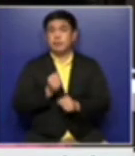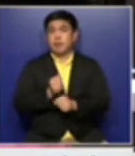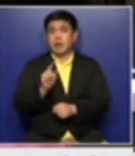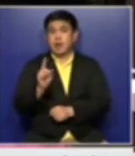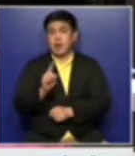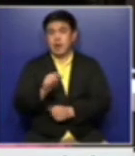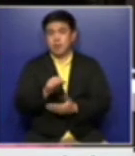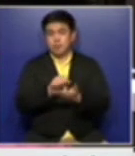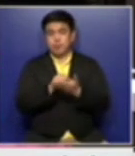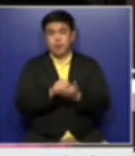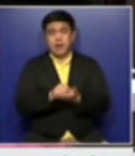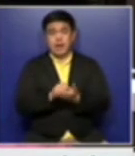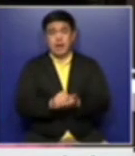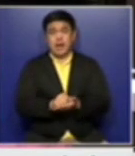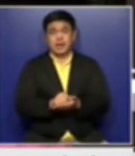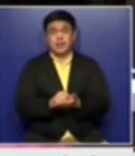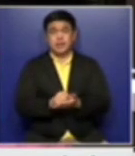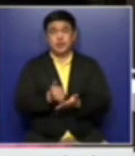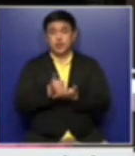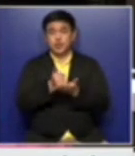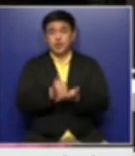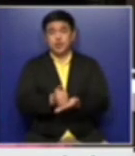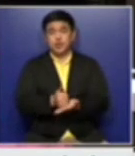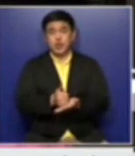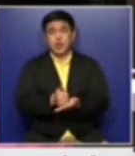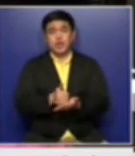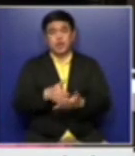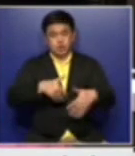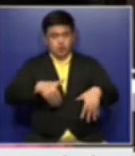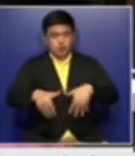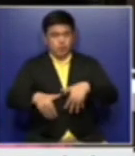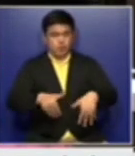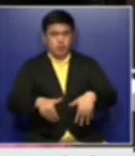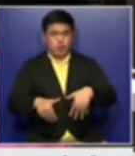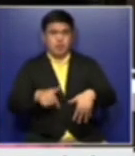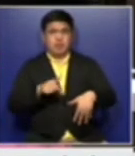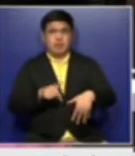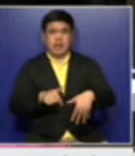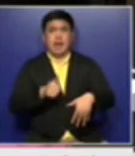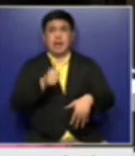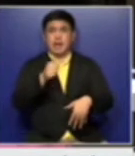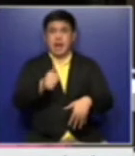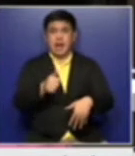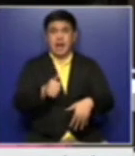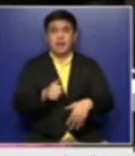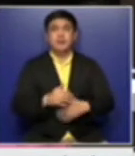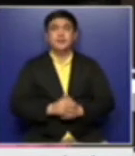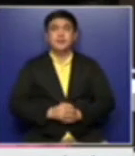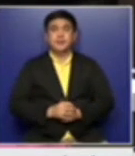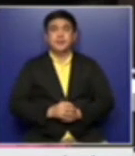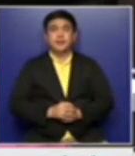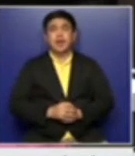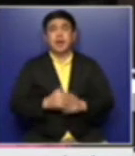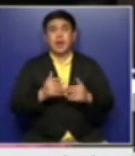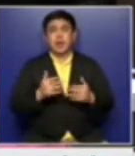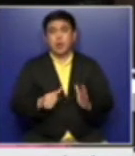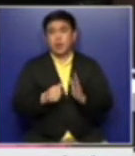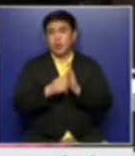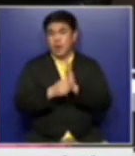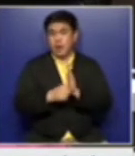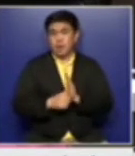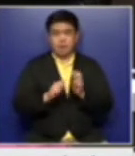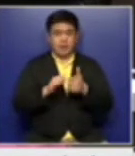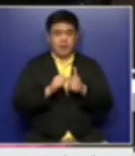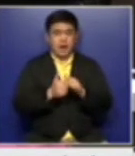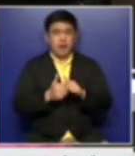ริการสาธารณะที่ตรงกับความต้องการของแต่ละท้องถิ่นและการแก้ไขปัญหา